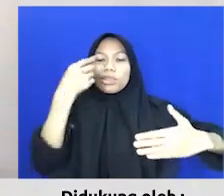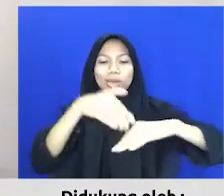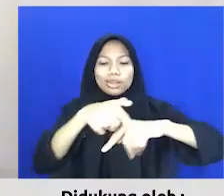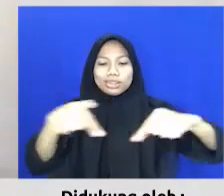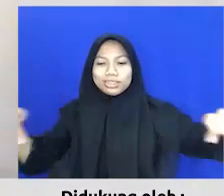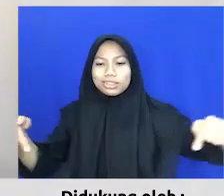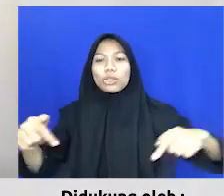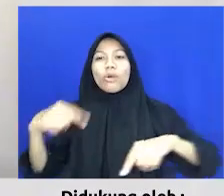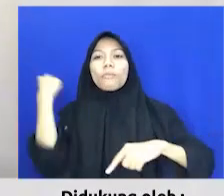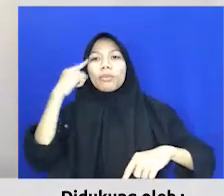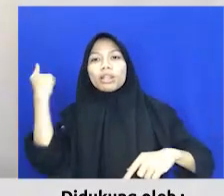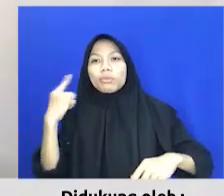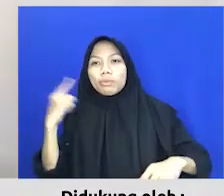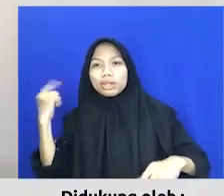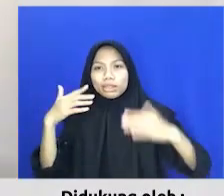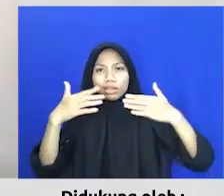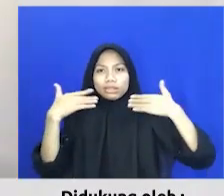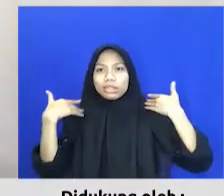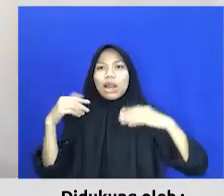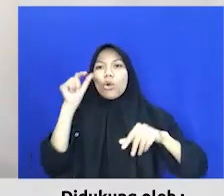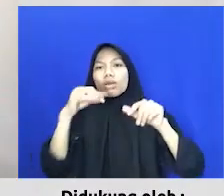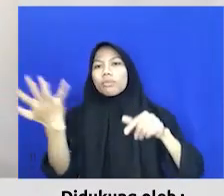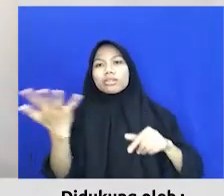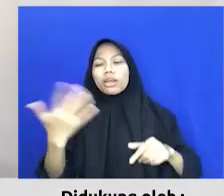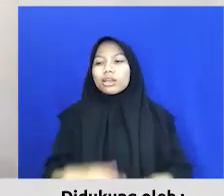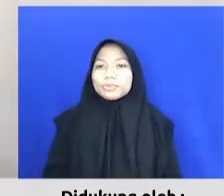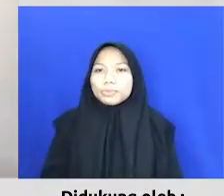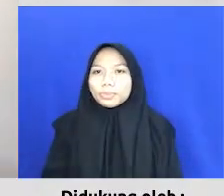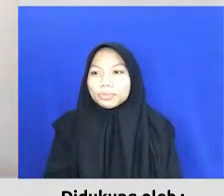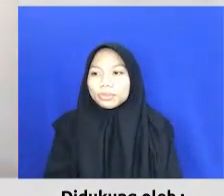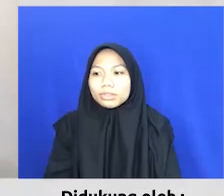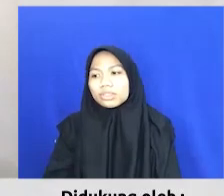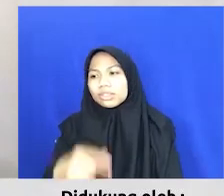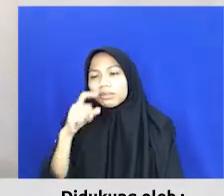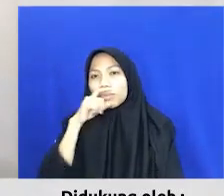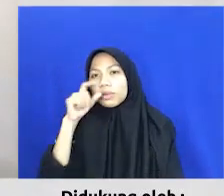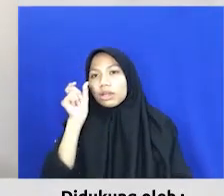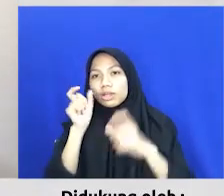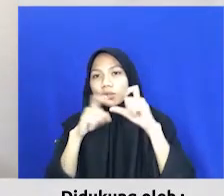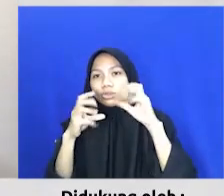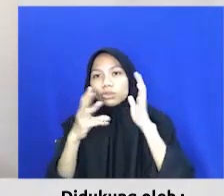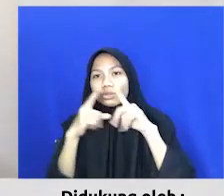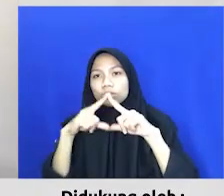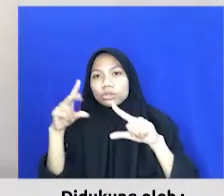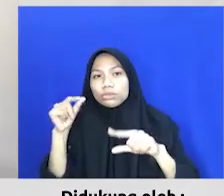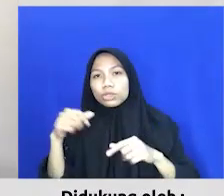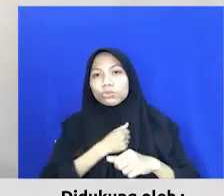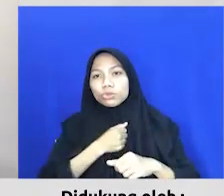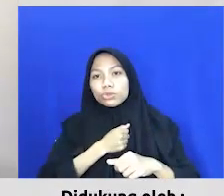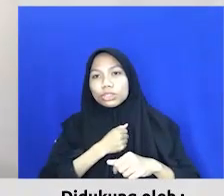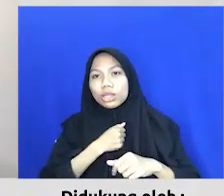itu. Seluruh bioskop gempar. Nah setelah itu berminggu-minggu. Ya.